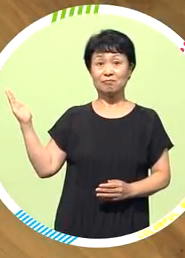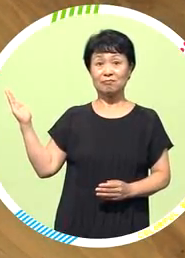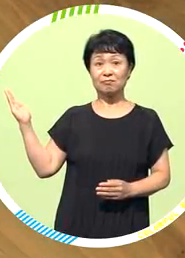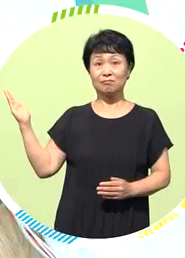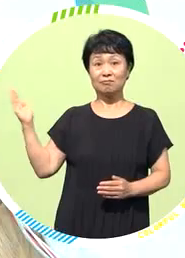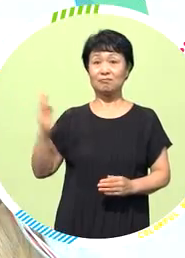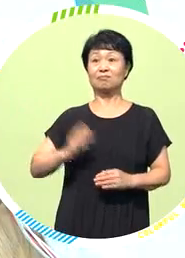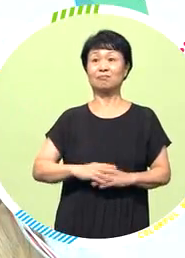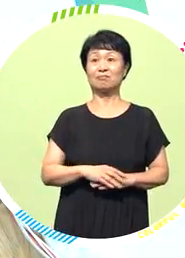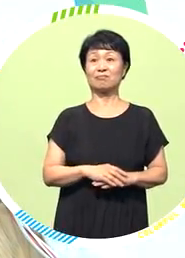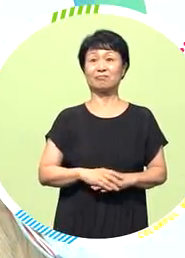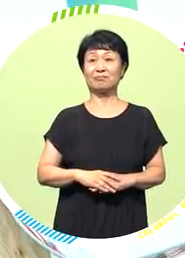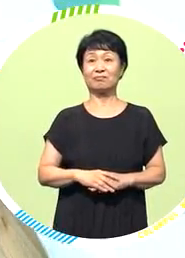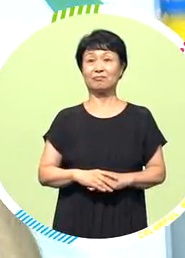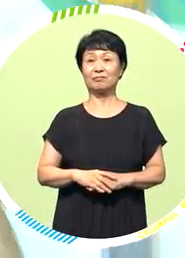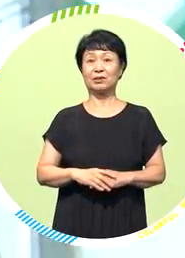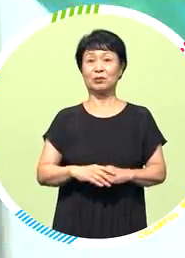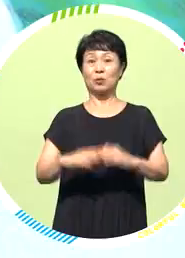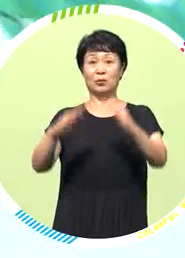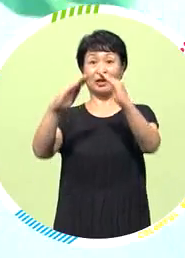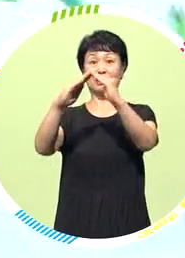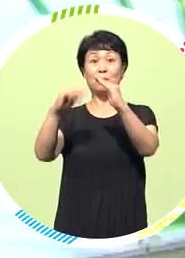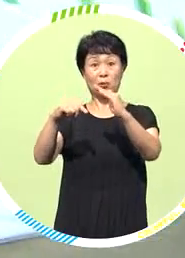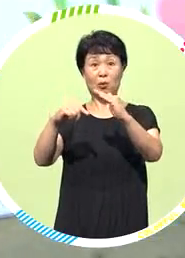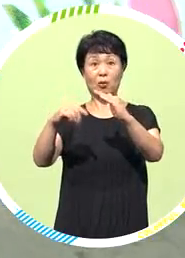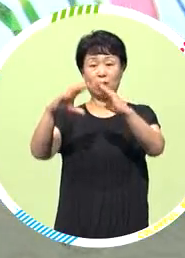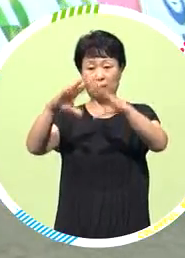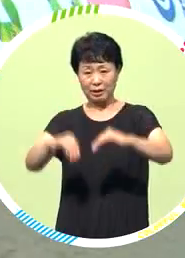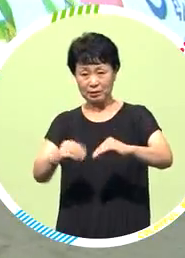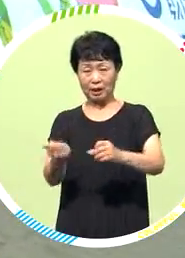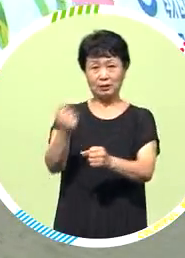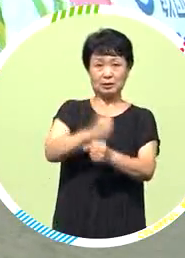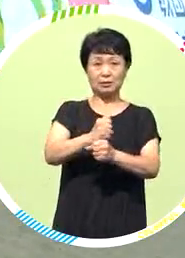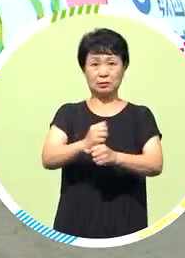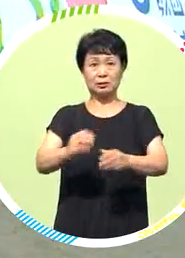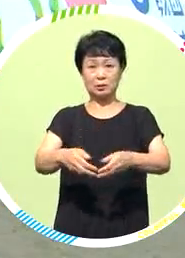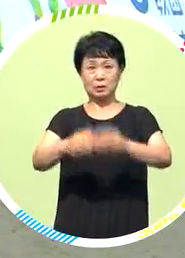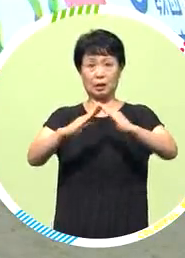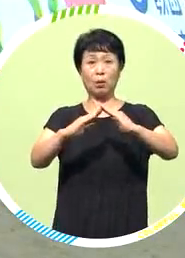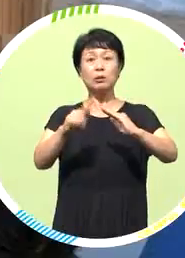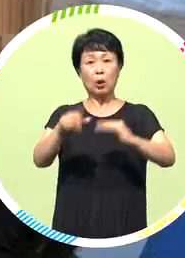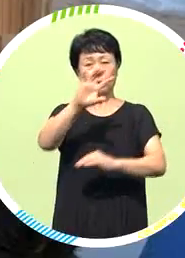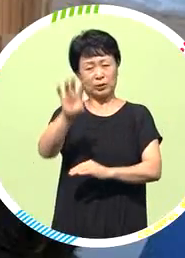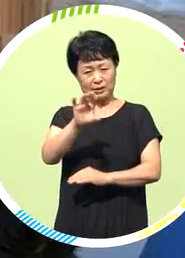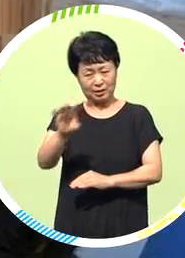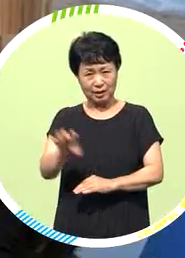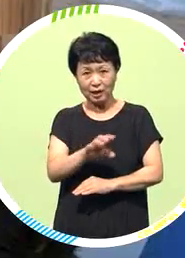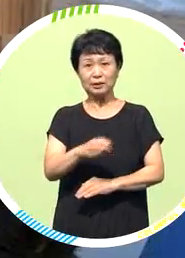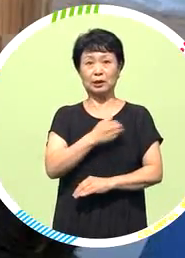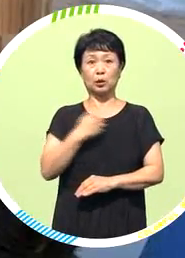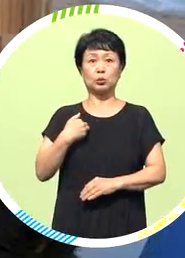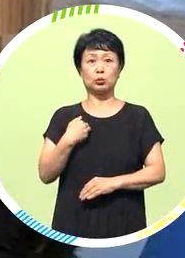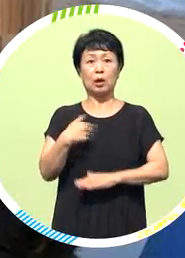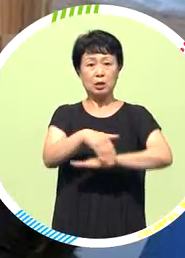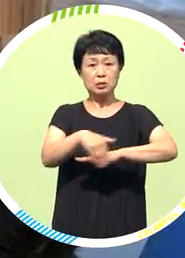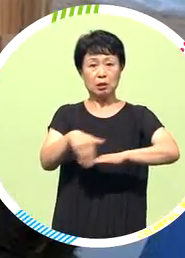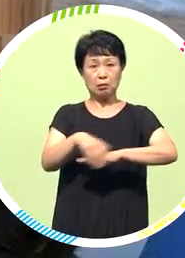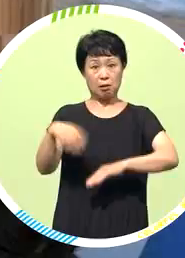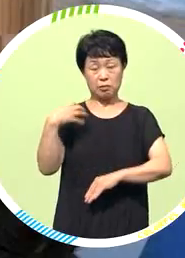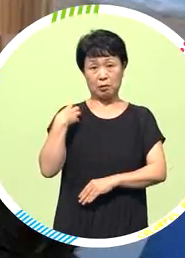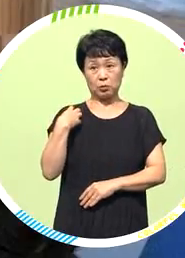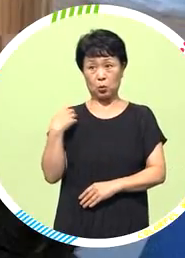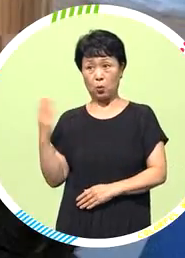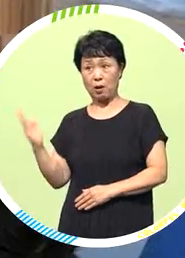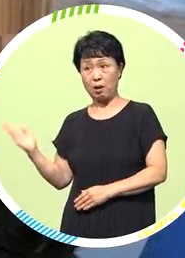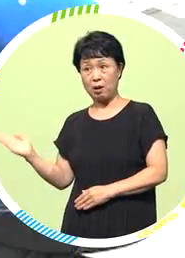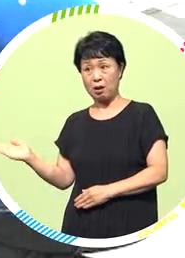ていう。 この建物は解体と施工が繰り返せる構造を採用。設計を担当したのは